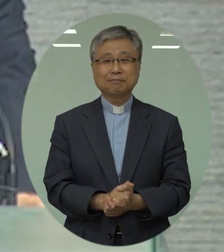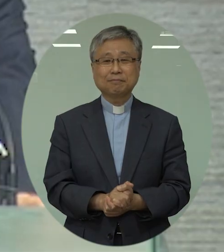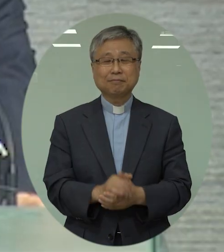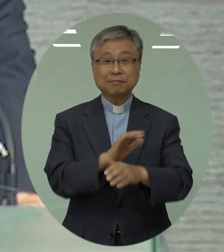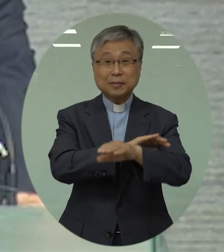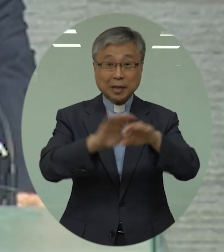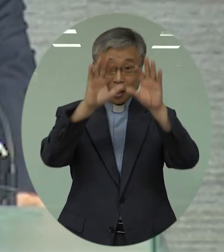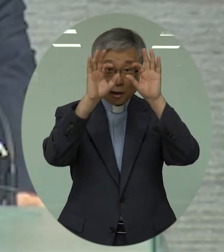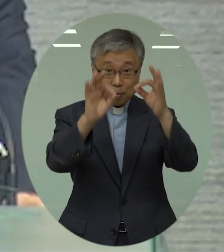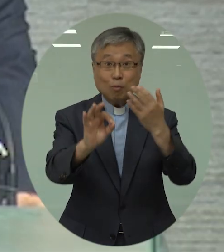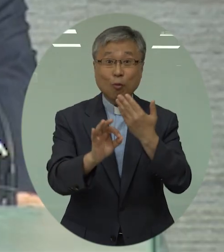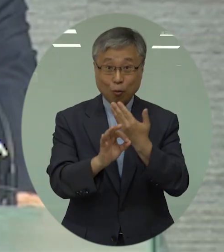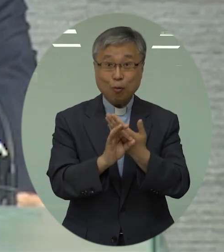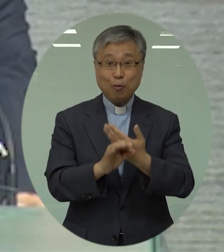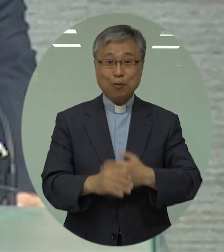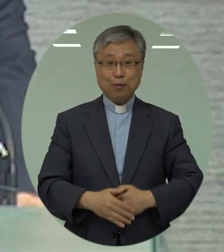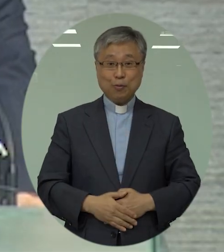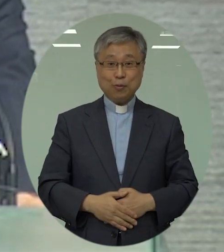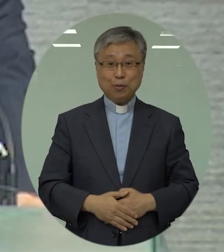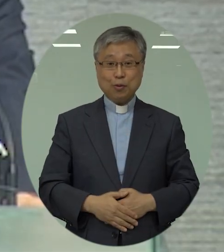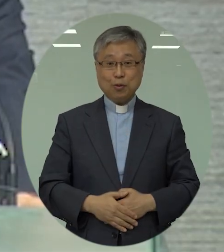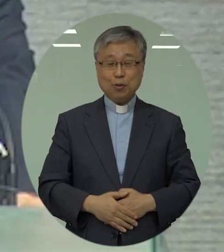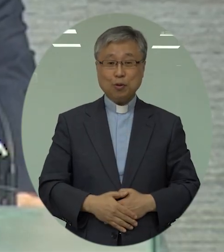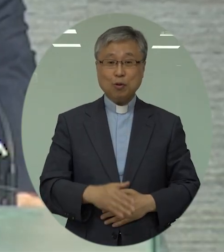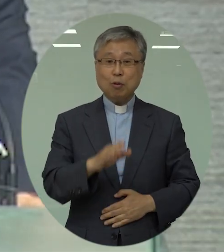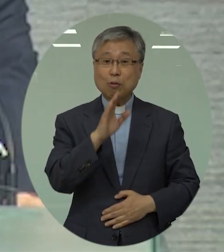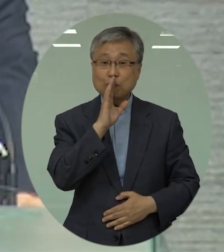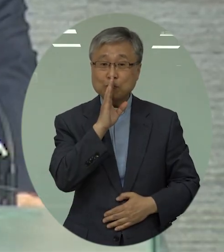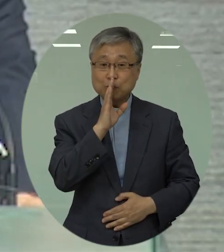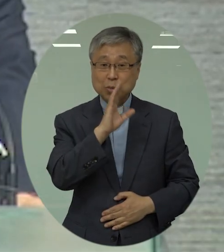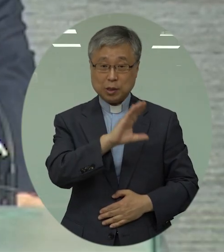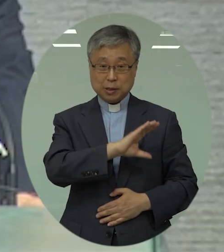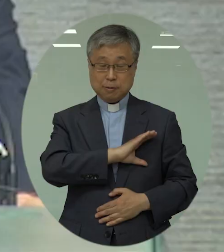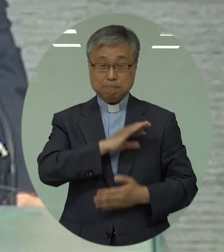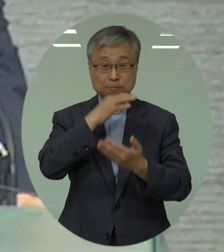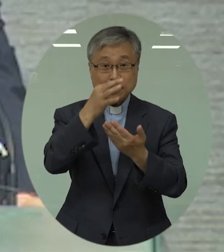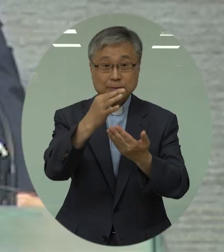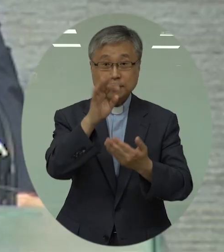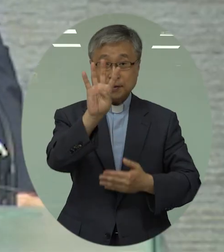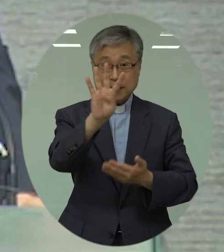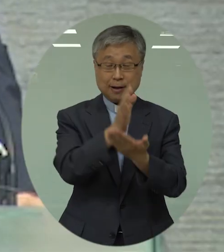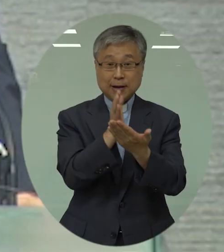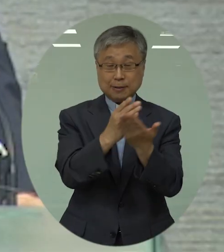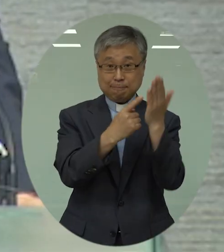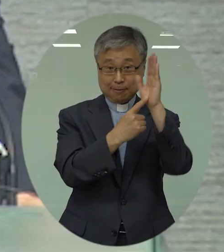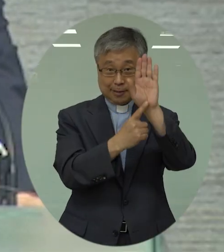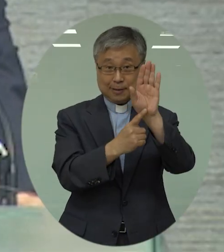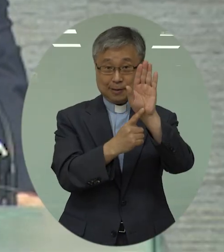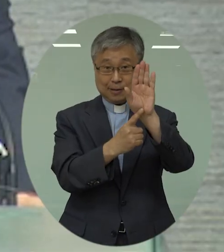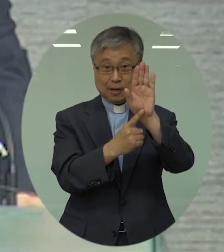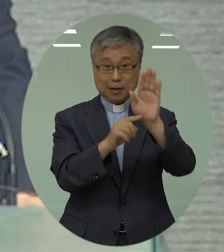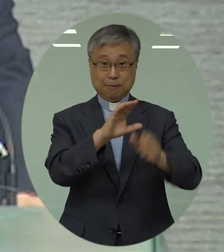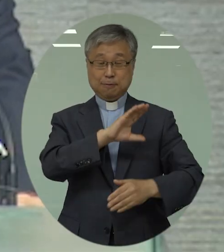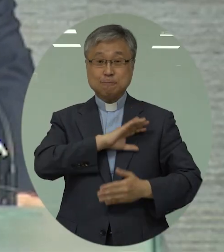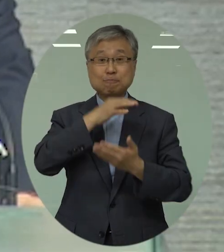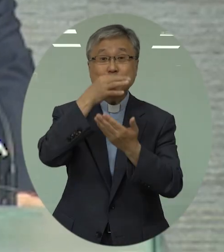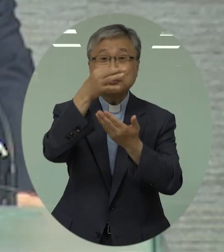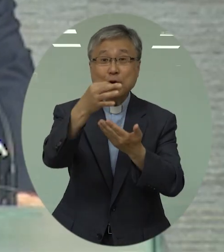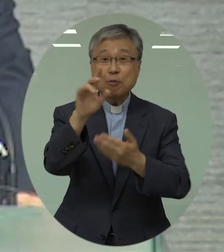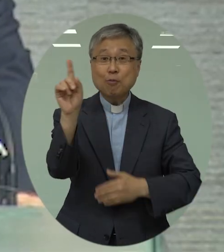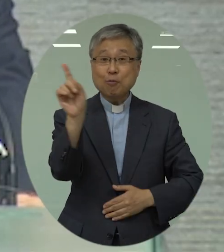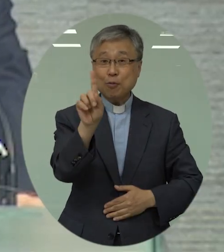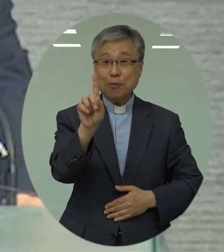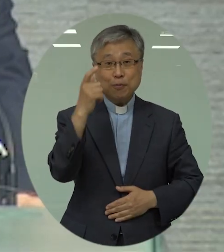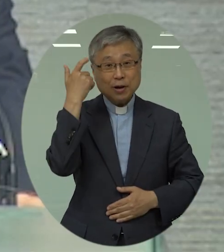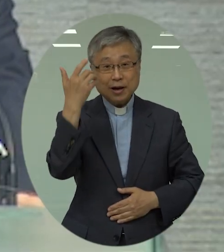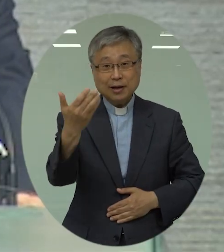잘 보시면 여기 호칭이 네 가지가 등장하죠. 네 개의 호칭. 네 개의 호칭에 어떤